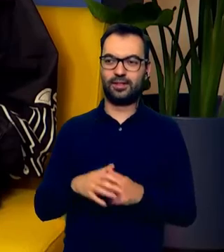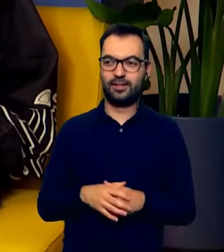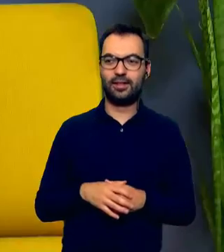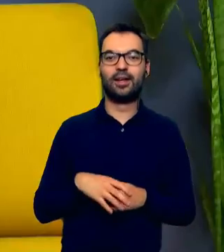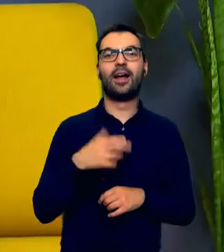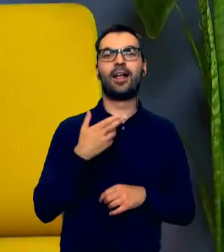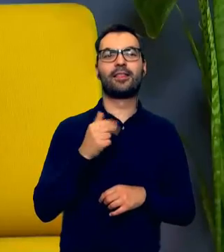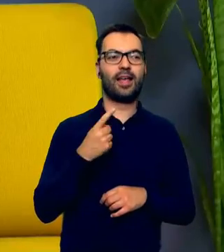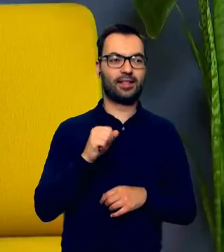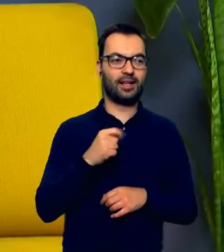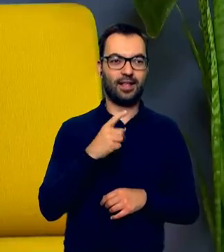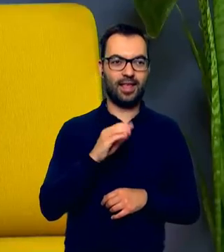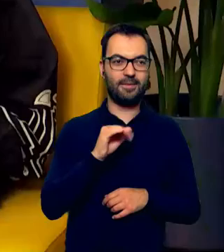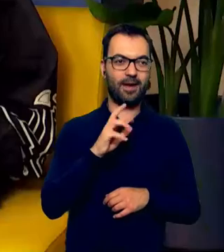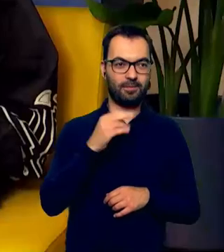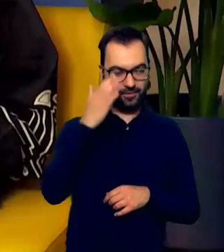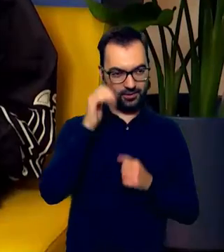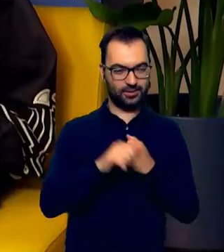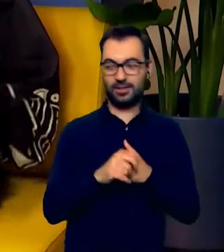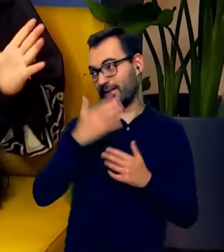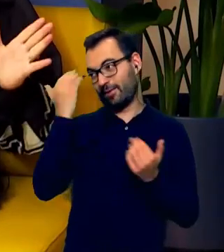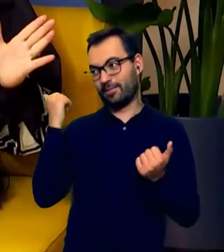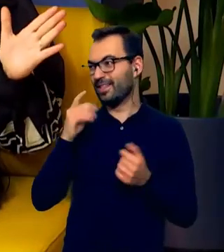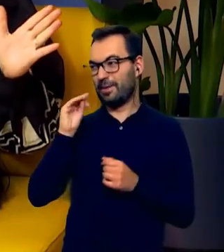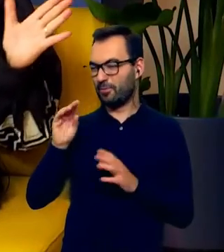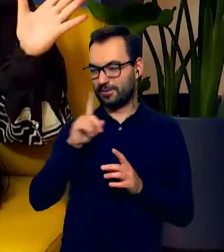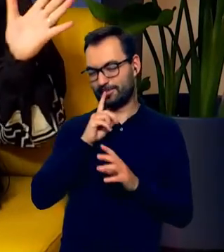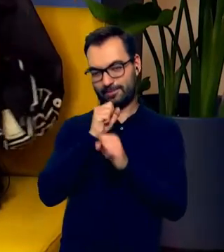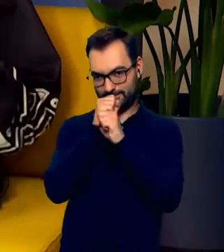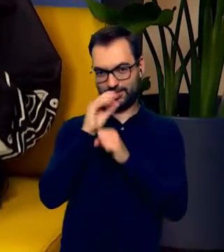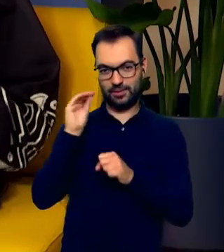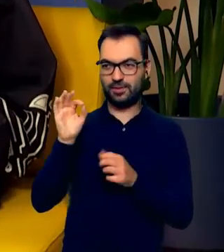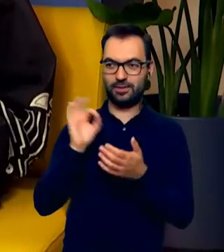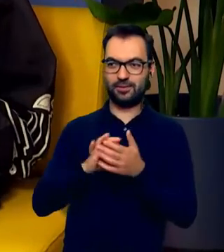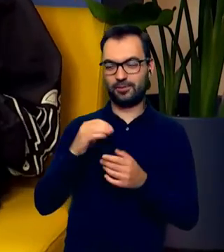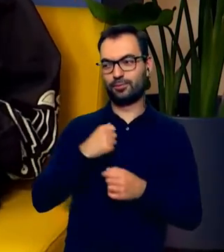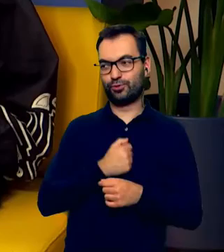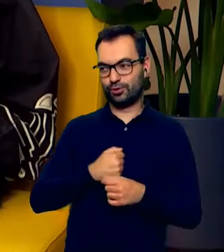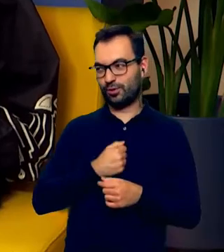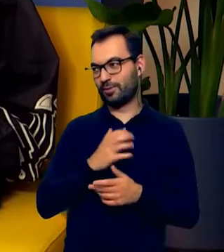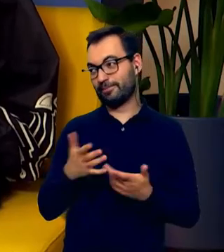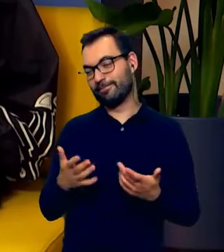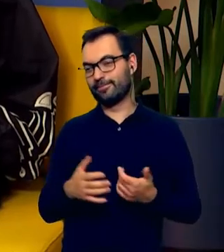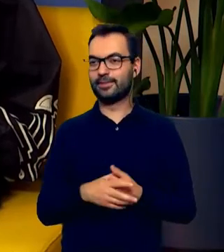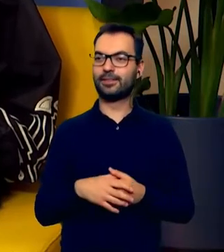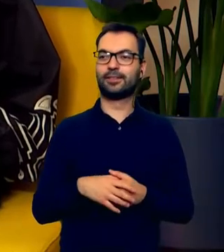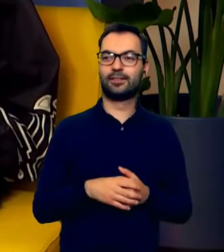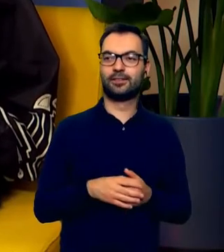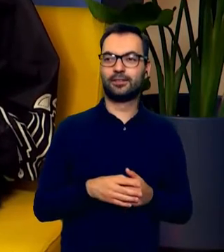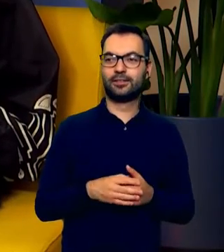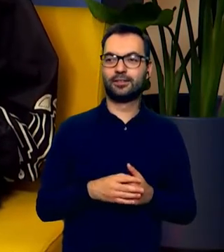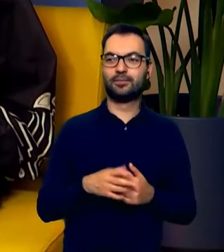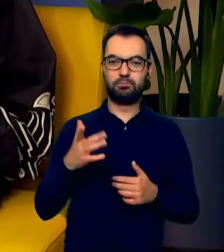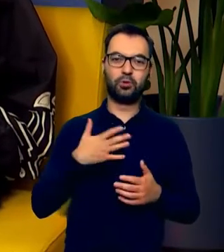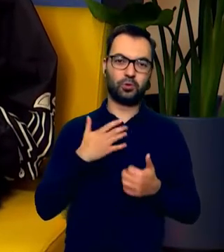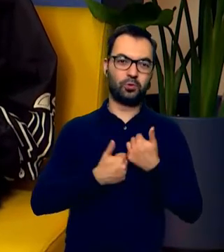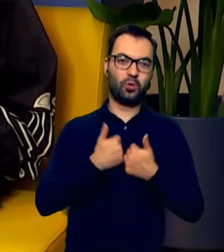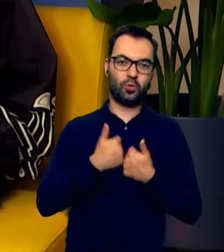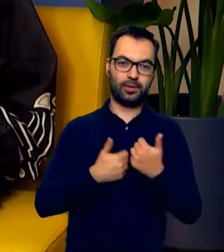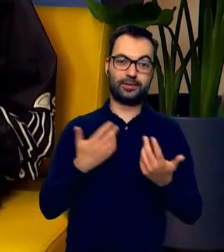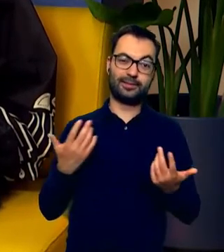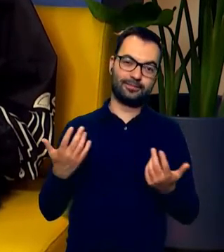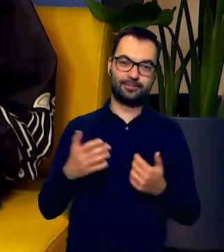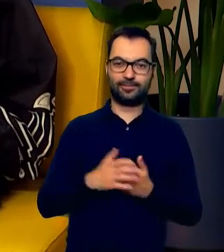Mm-hmm. A Natalia de Barbara o tym wie? Nie, wiemy. Nie wiemy, nie mówcie jej. Nie mówcie jej, bo pewnie będzie jej przykro. Nie, no poczuję po prostu konkurencję